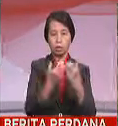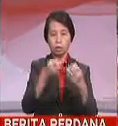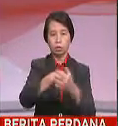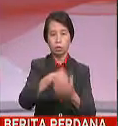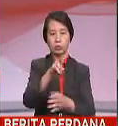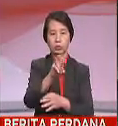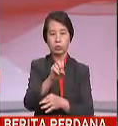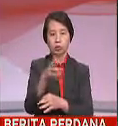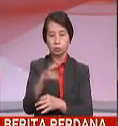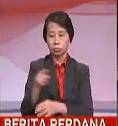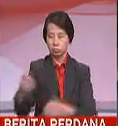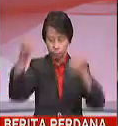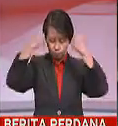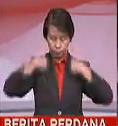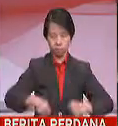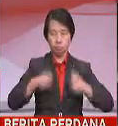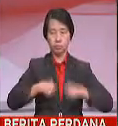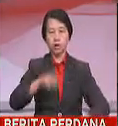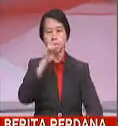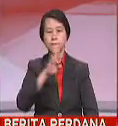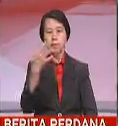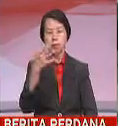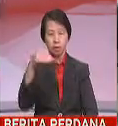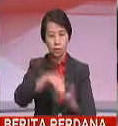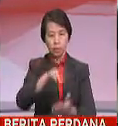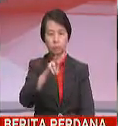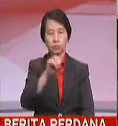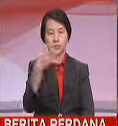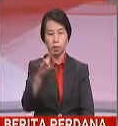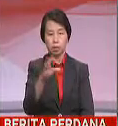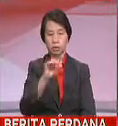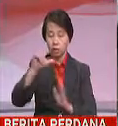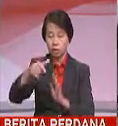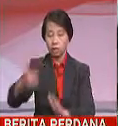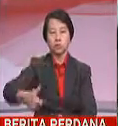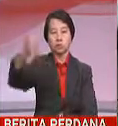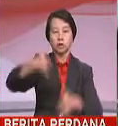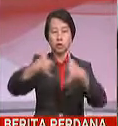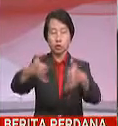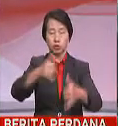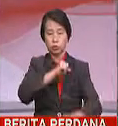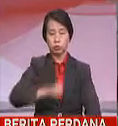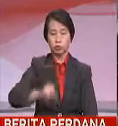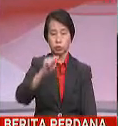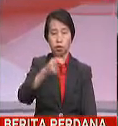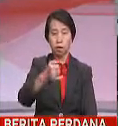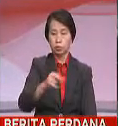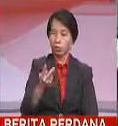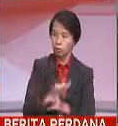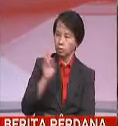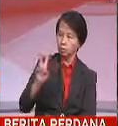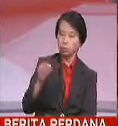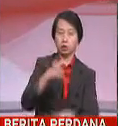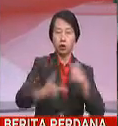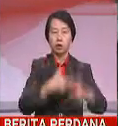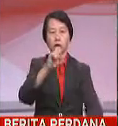2017 beliau menyarun Jersi merah biru sekali lagi pada 2018 dan kemudian memenangi piala Sultan Ahmad Shah kali kedua dan juga